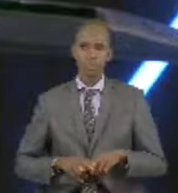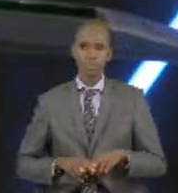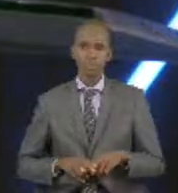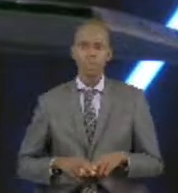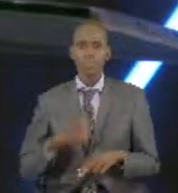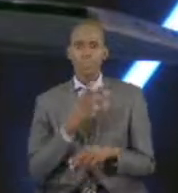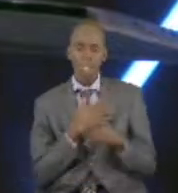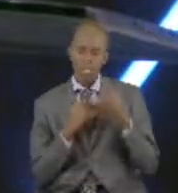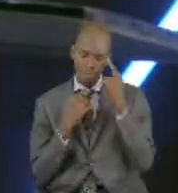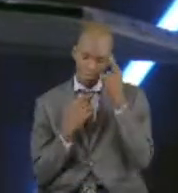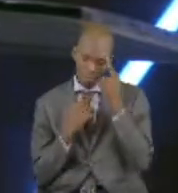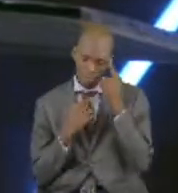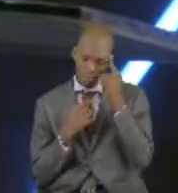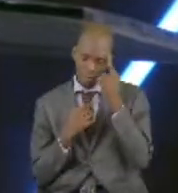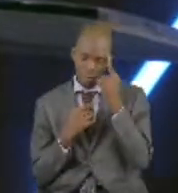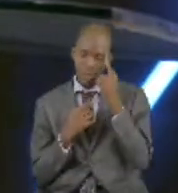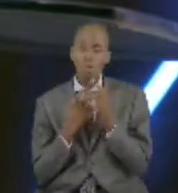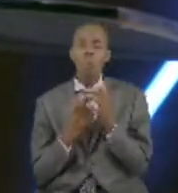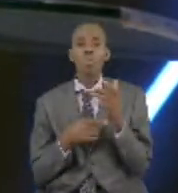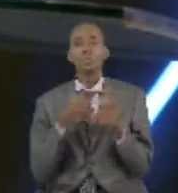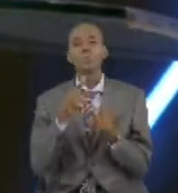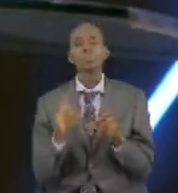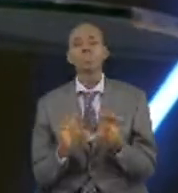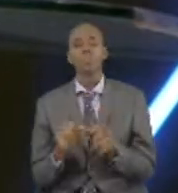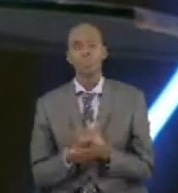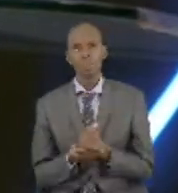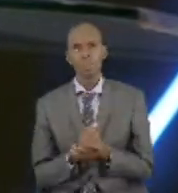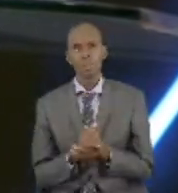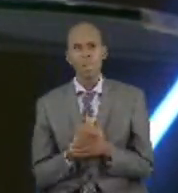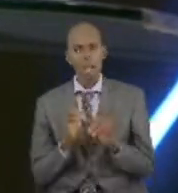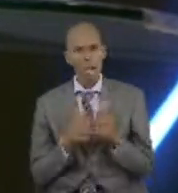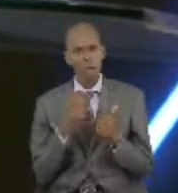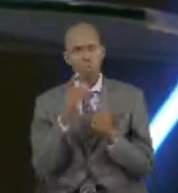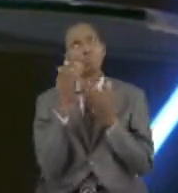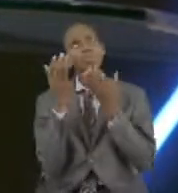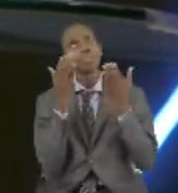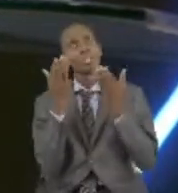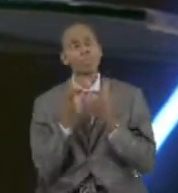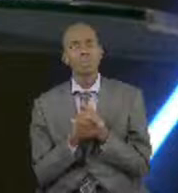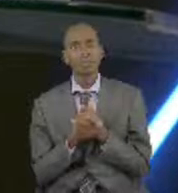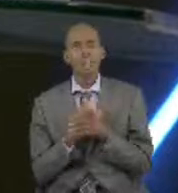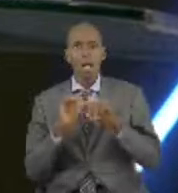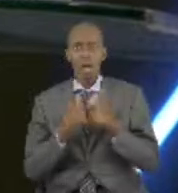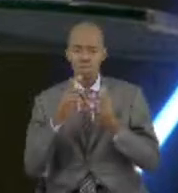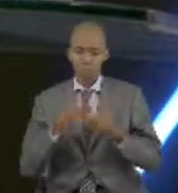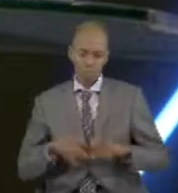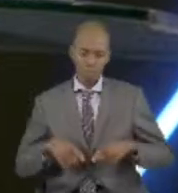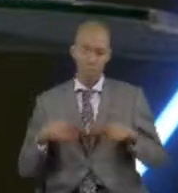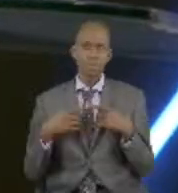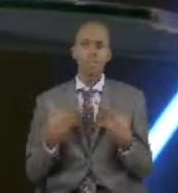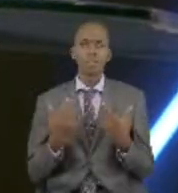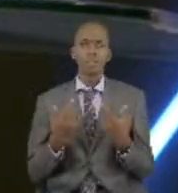t'asseoir, prendre du recul pour réfléchir à ce que tu fais, la manière dont tu sers, la manière dont tu